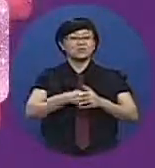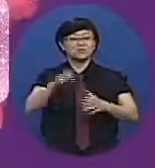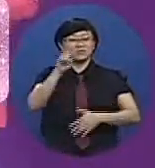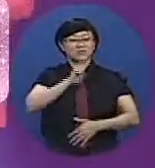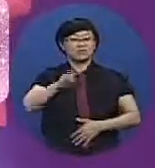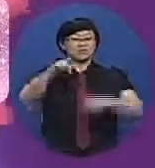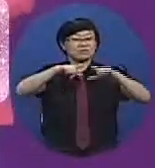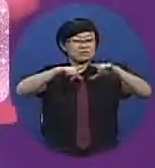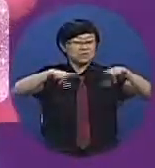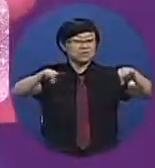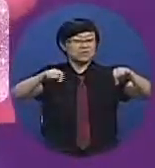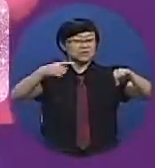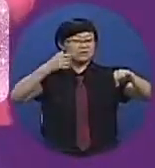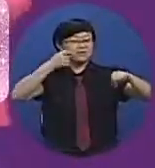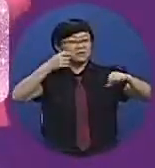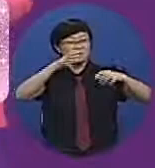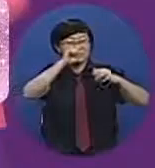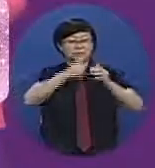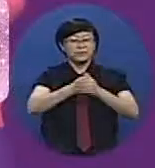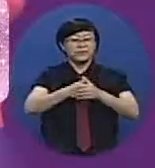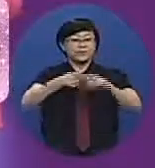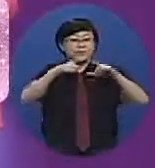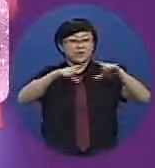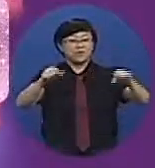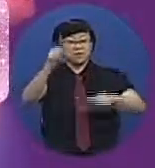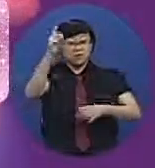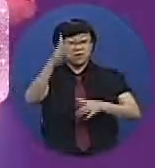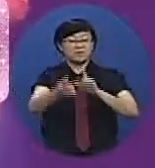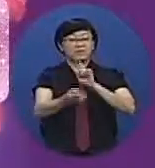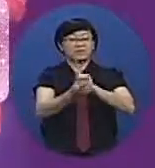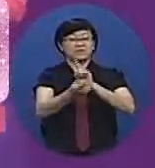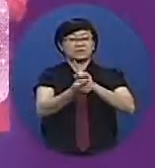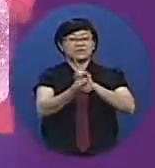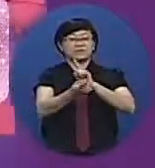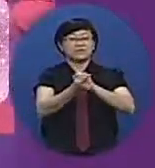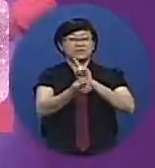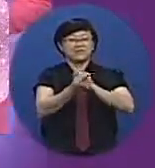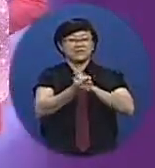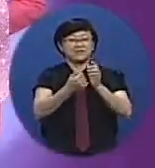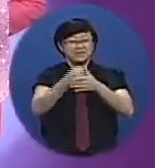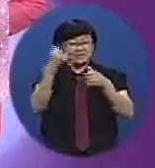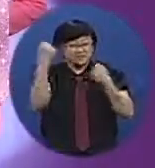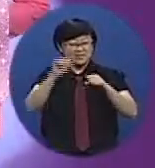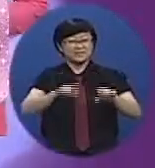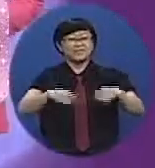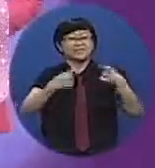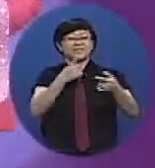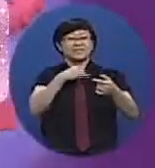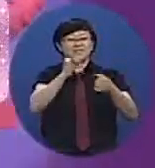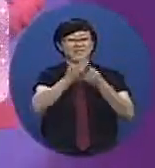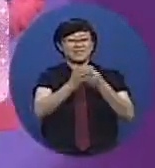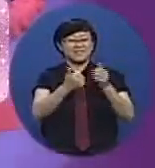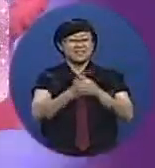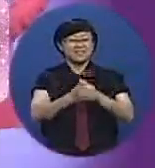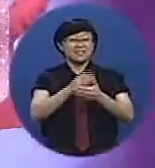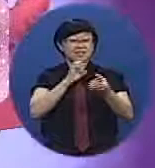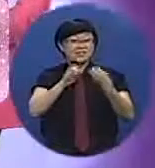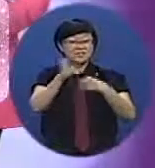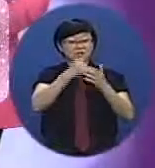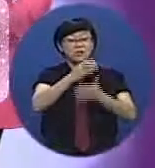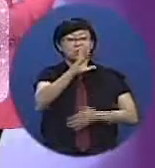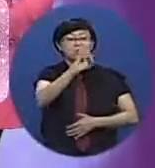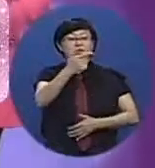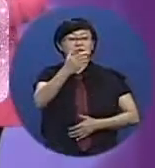일본에서도 인기예요. 네, 근데 저분은 네. 일본에서 여러 번 공연을 같이 했죠. 아, 예. 네. 정답하시는 분은